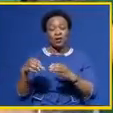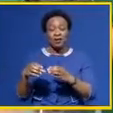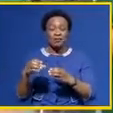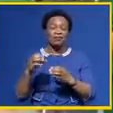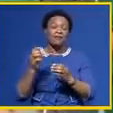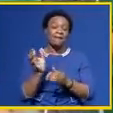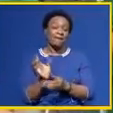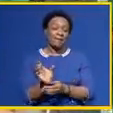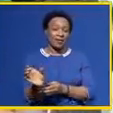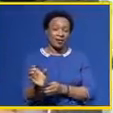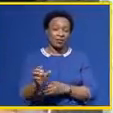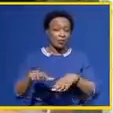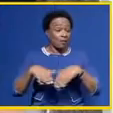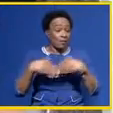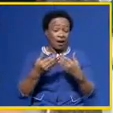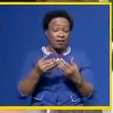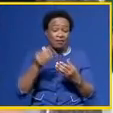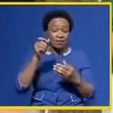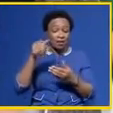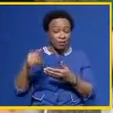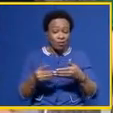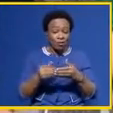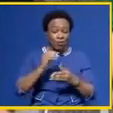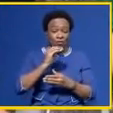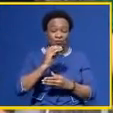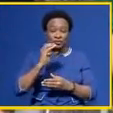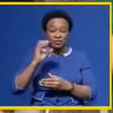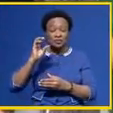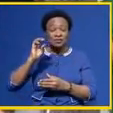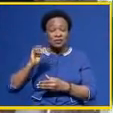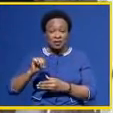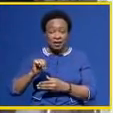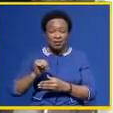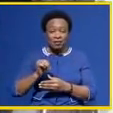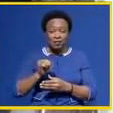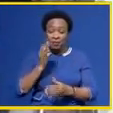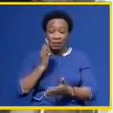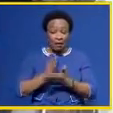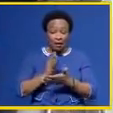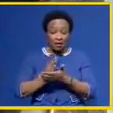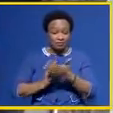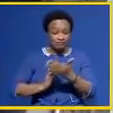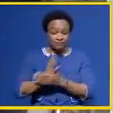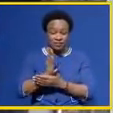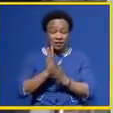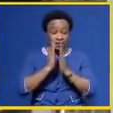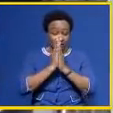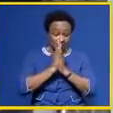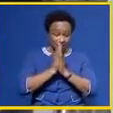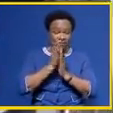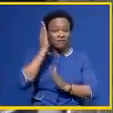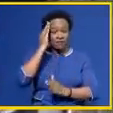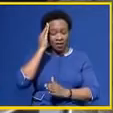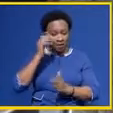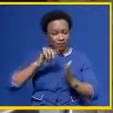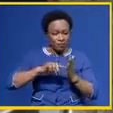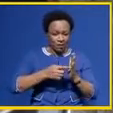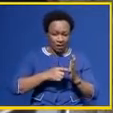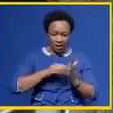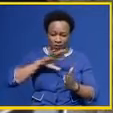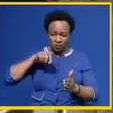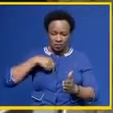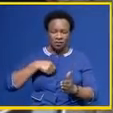hakuna hata mwana CCM mmoja atakayekuuliza hizo, kwa sababu mwana CCM halisa amepita katika darasa la itikadi na anajua kanuni zetu zinasema